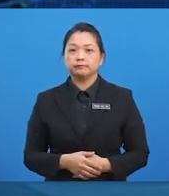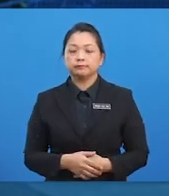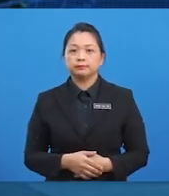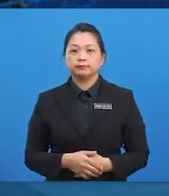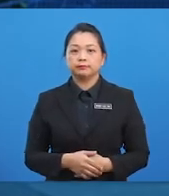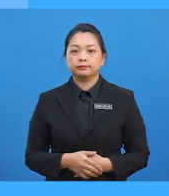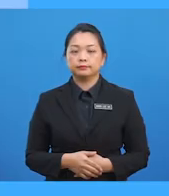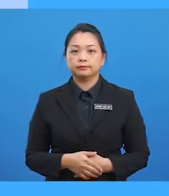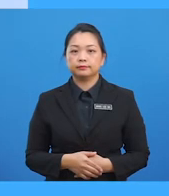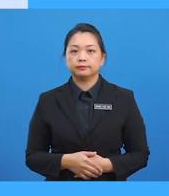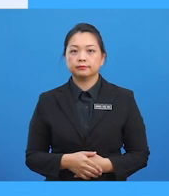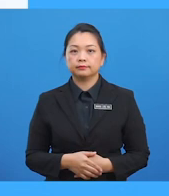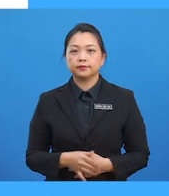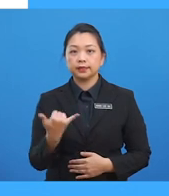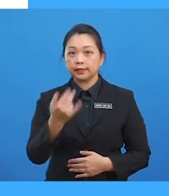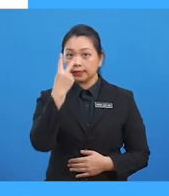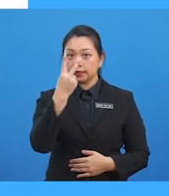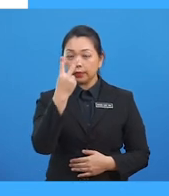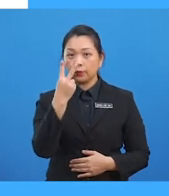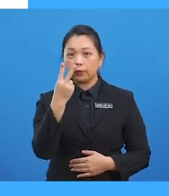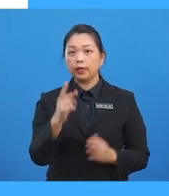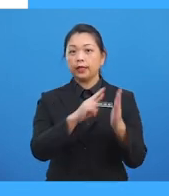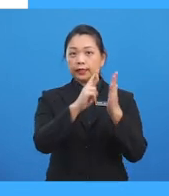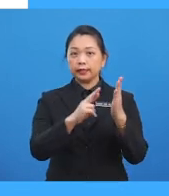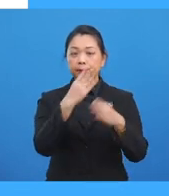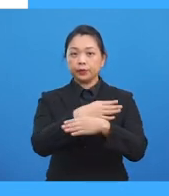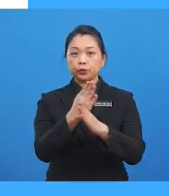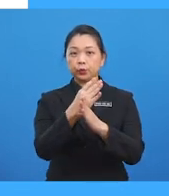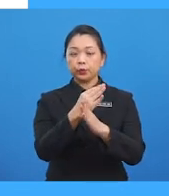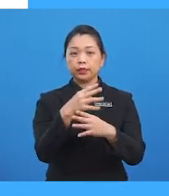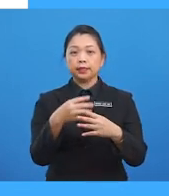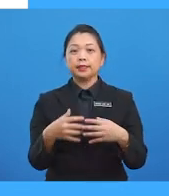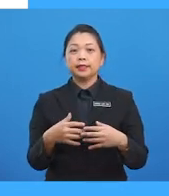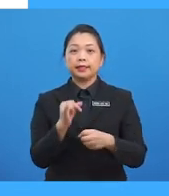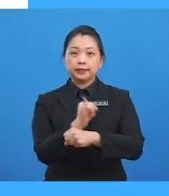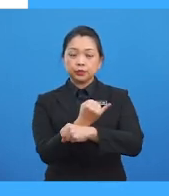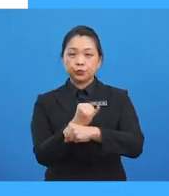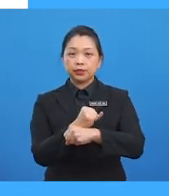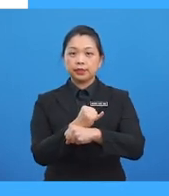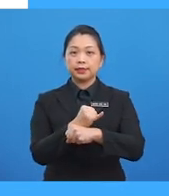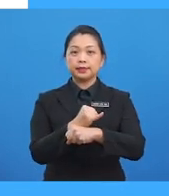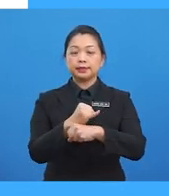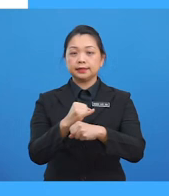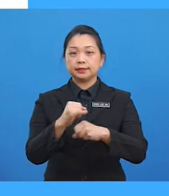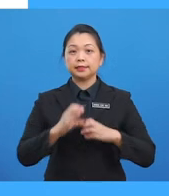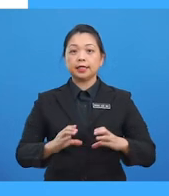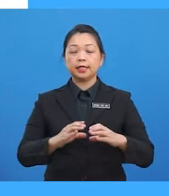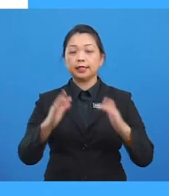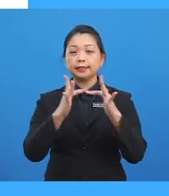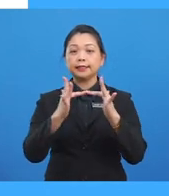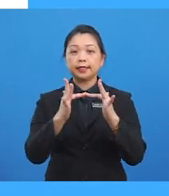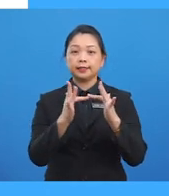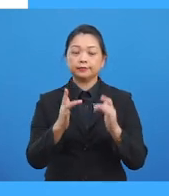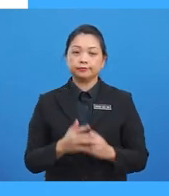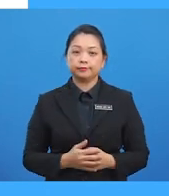dengan lebih terperinci pula prosedur reka bentuk industri secara atas talian pula. IP Online